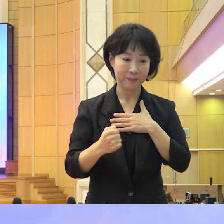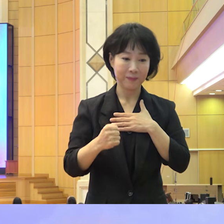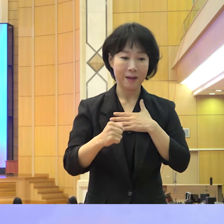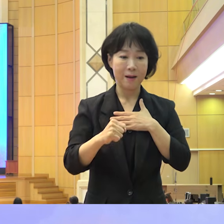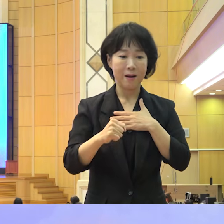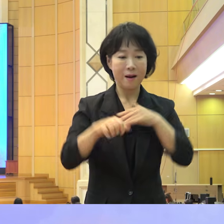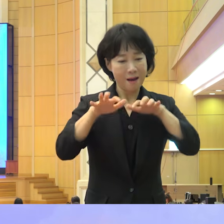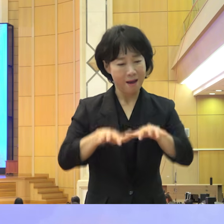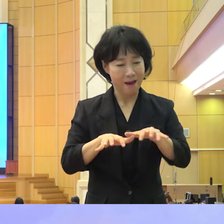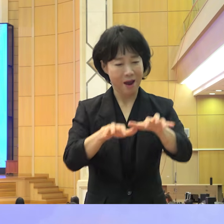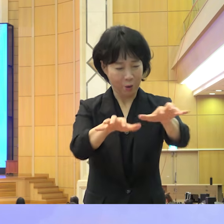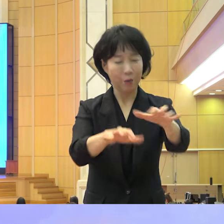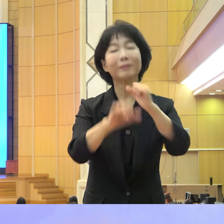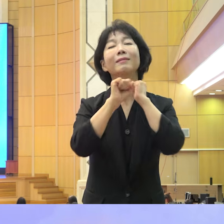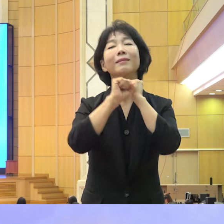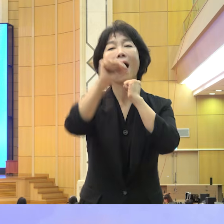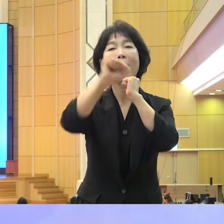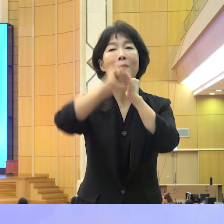나팔